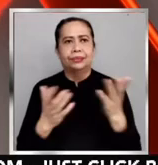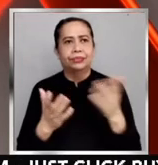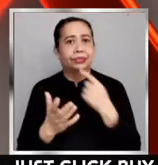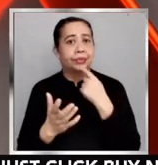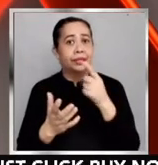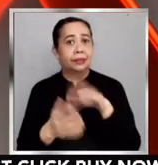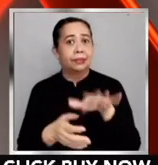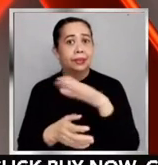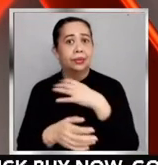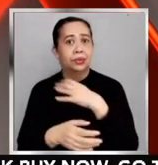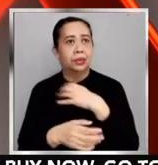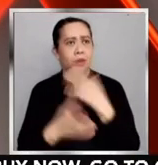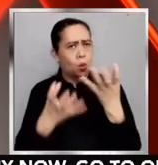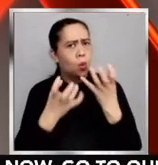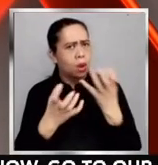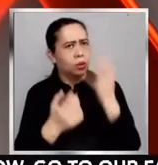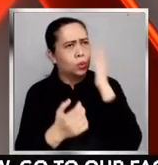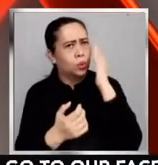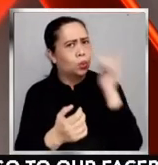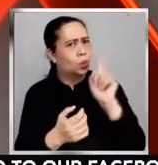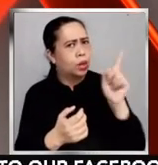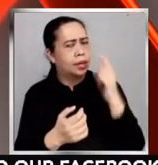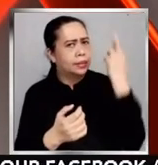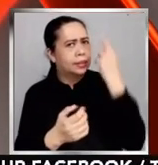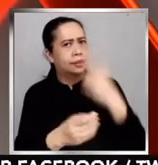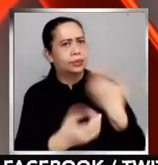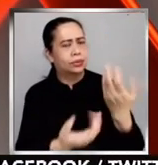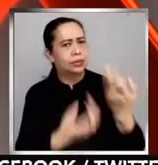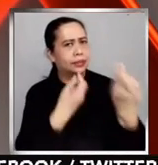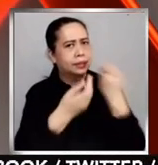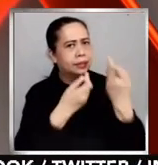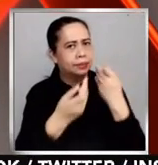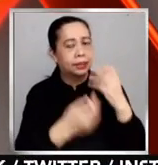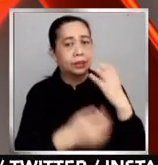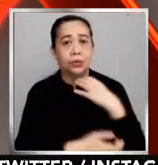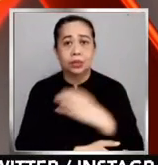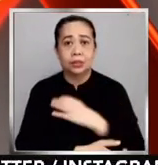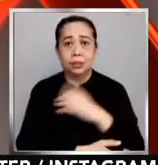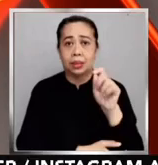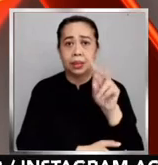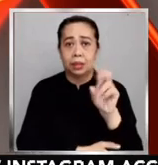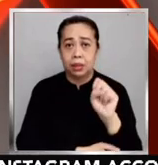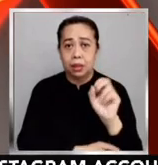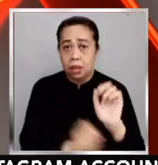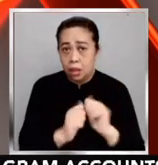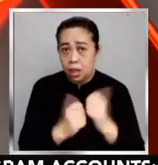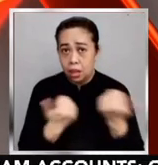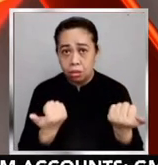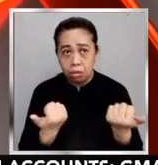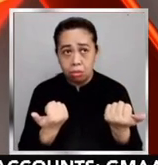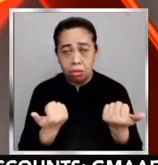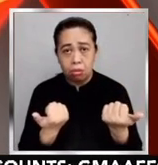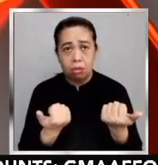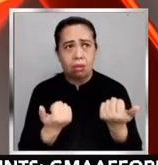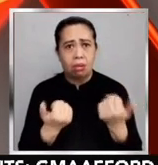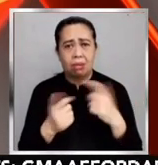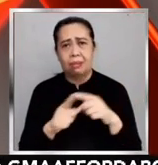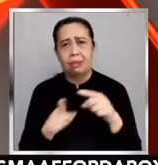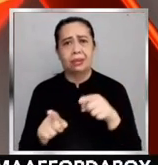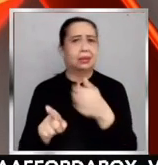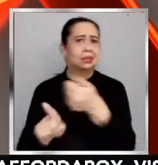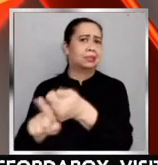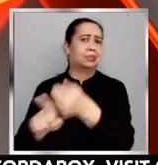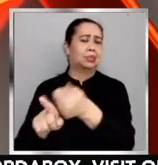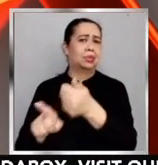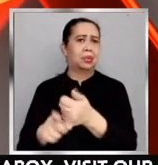sabik silang marinig yung panig ni Congressman Teves. Paano po yun eh, pero big condition silang